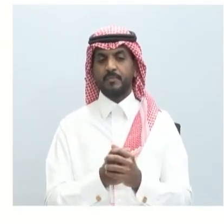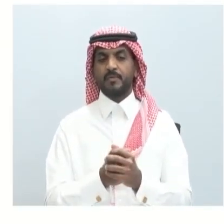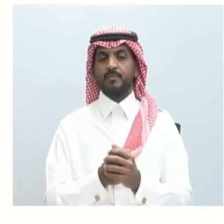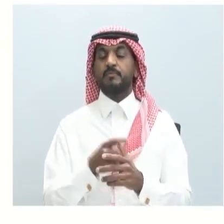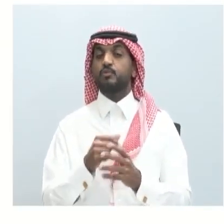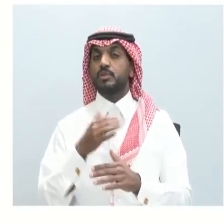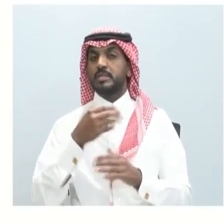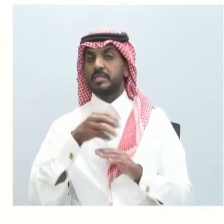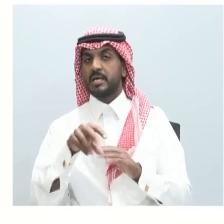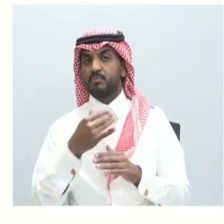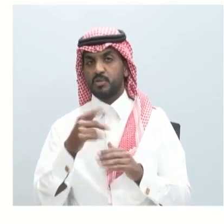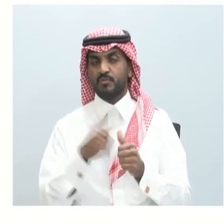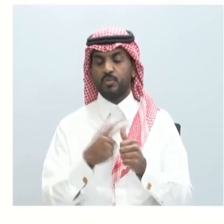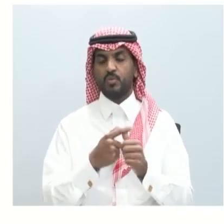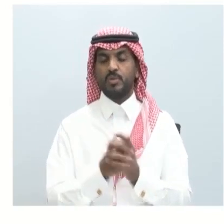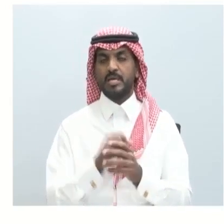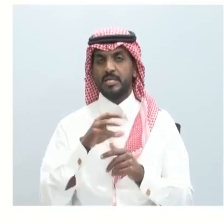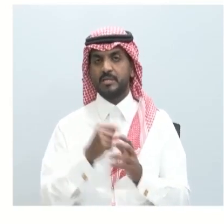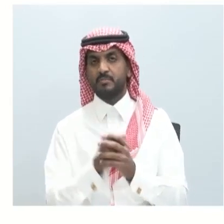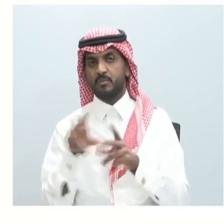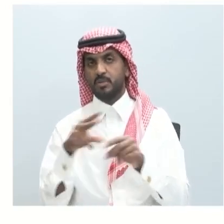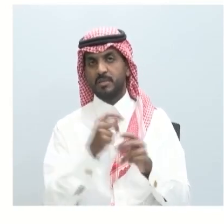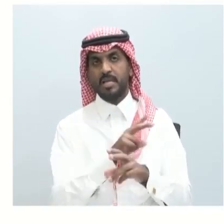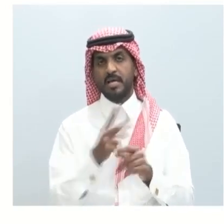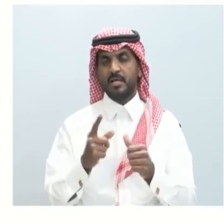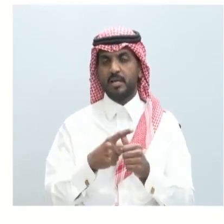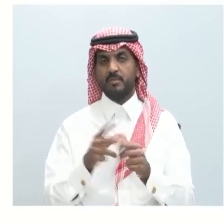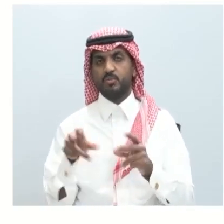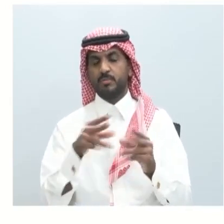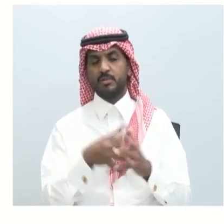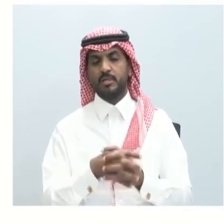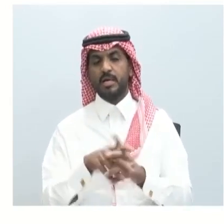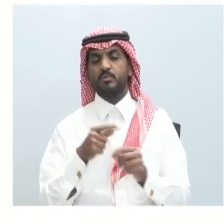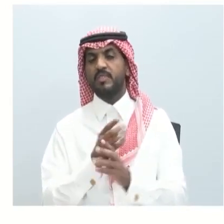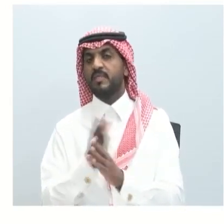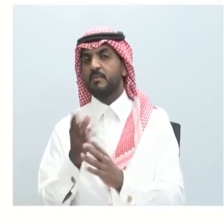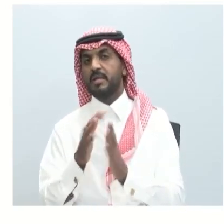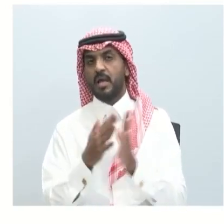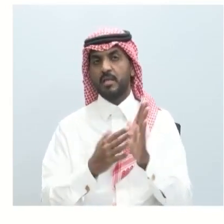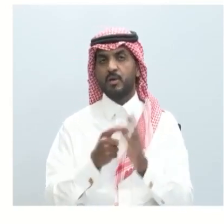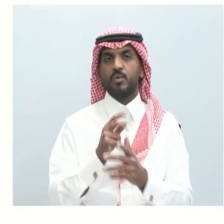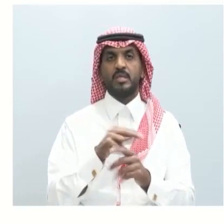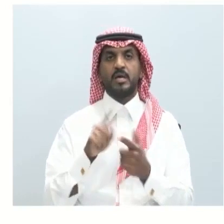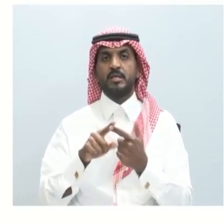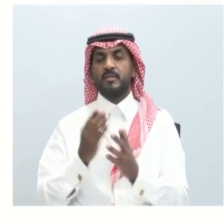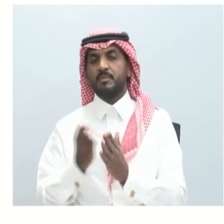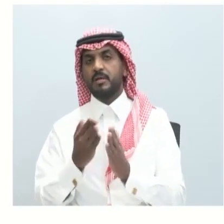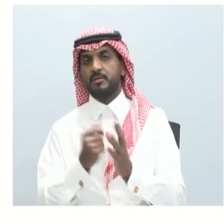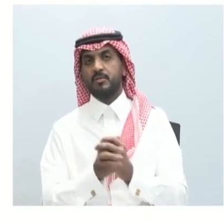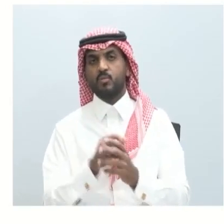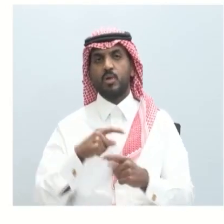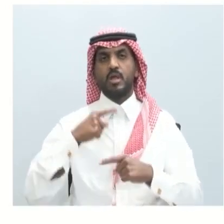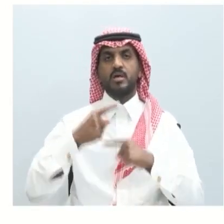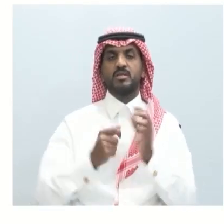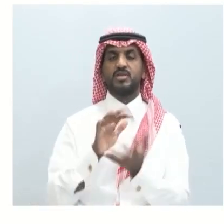الاول لاحظ انقسم الكروموسوم المتماثل عن الكروموسوم المتماثل احدهم ذهب الى خليه والاخر ذهب الى خليه ولكن لا